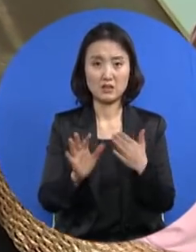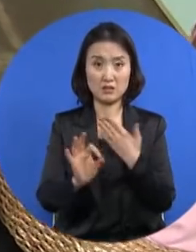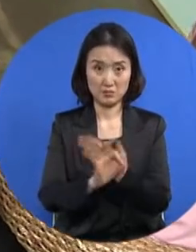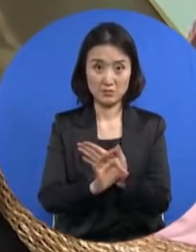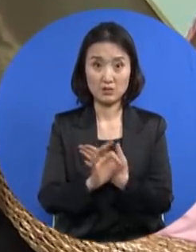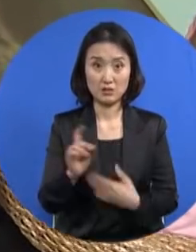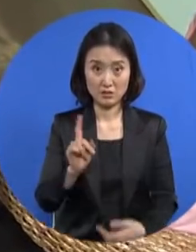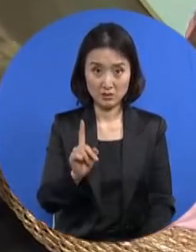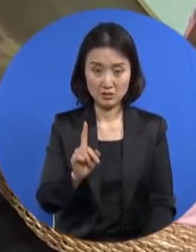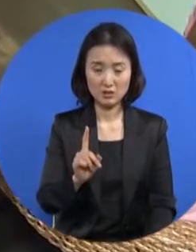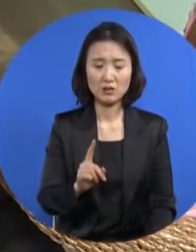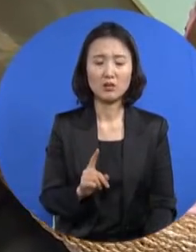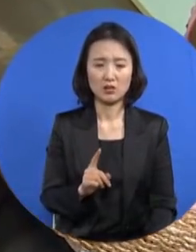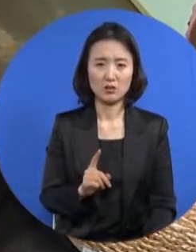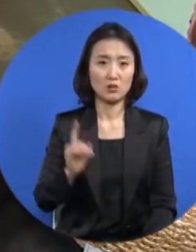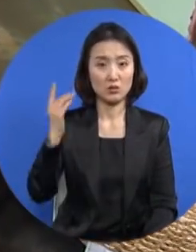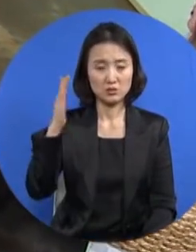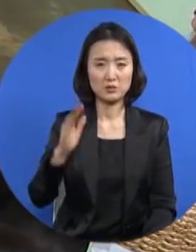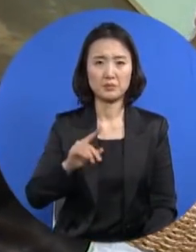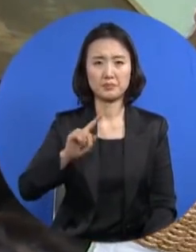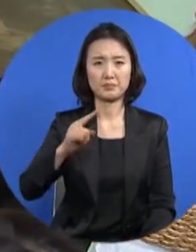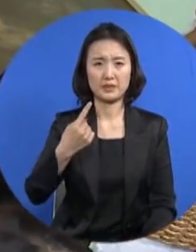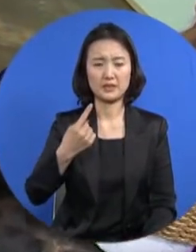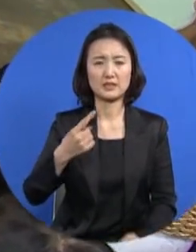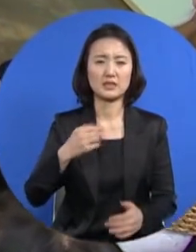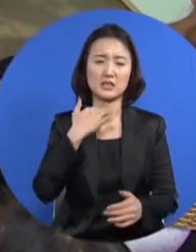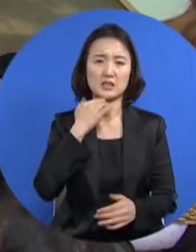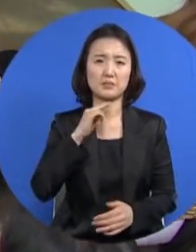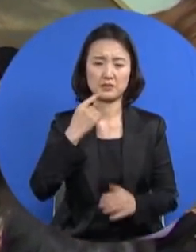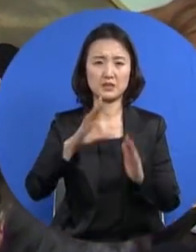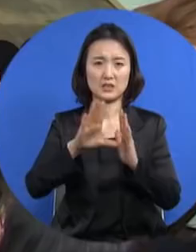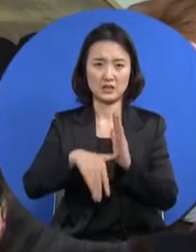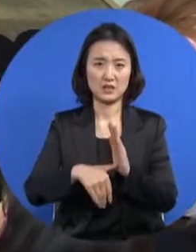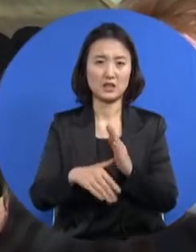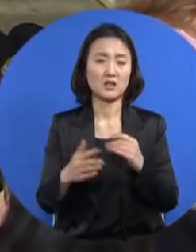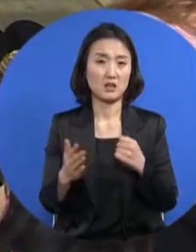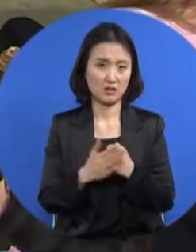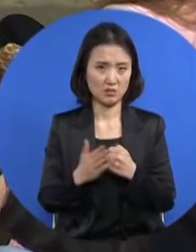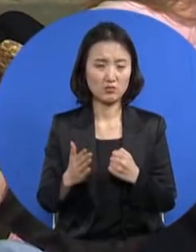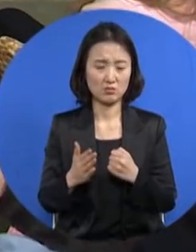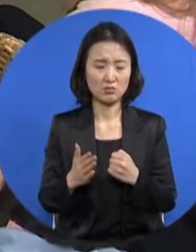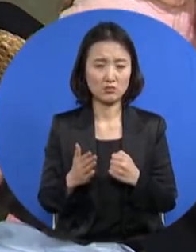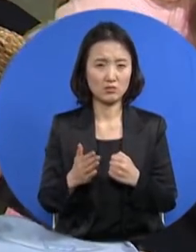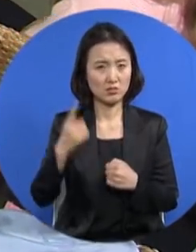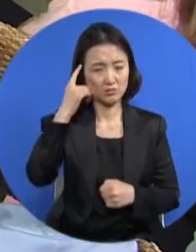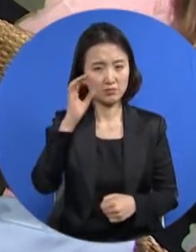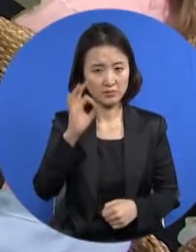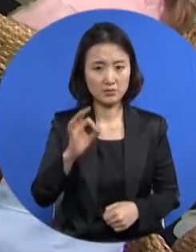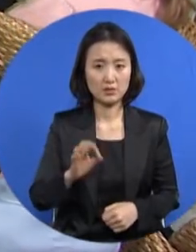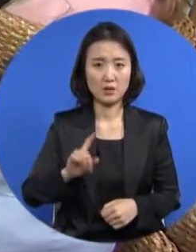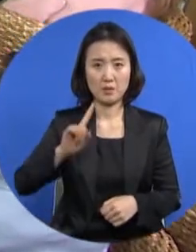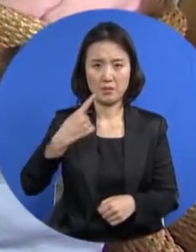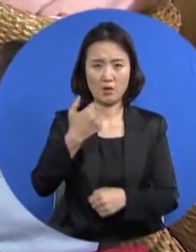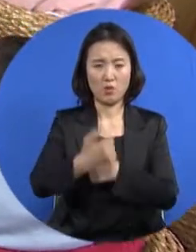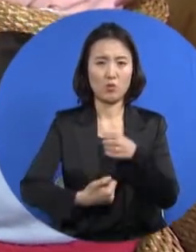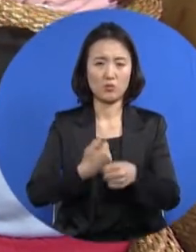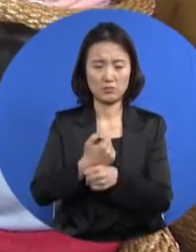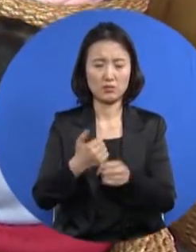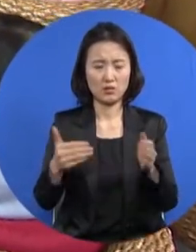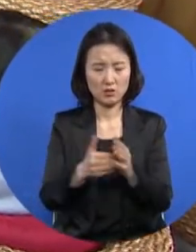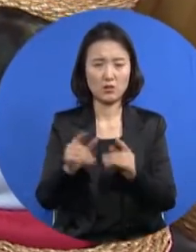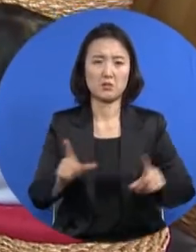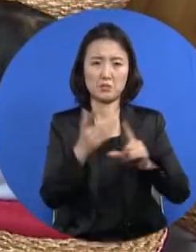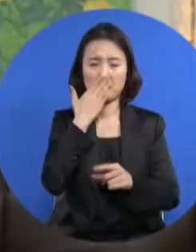시대잖아요. 100년까지 이제 살고 그건 100세 시대 하는 거는요. 우리가 150년까지도 살 수 있는